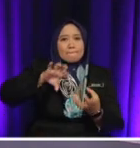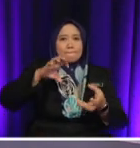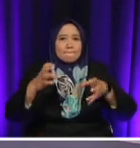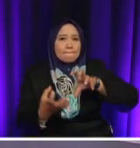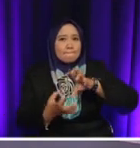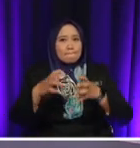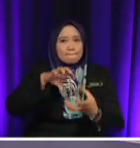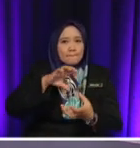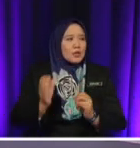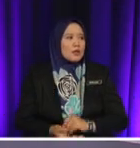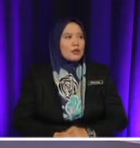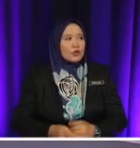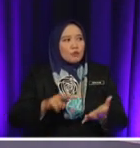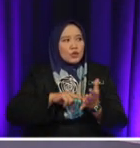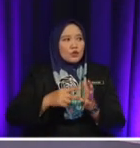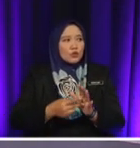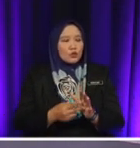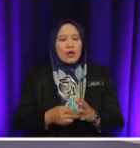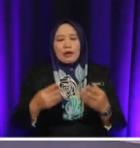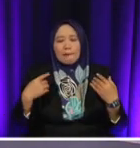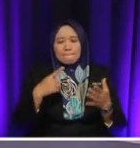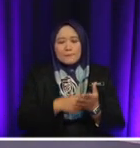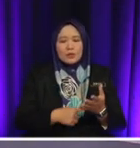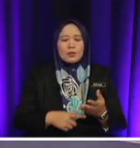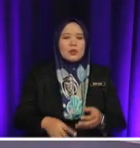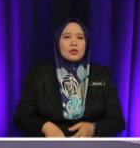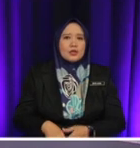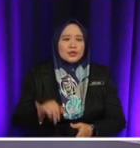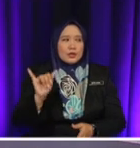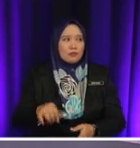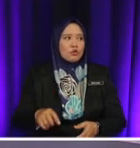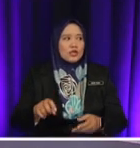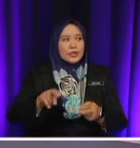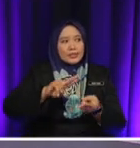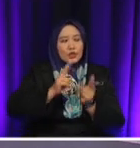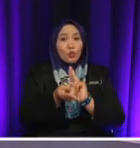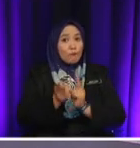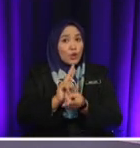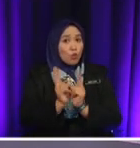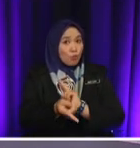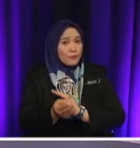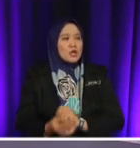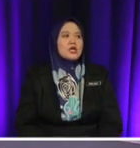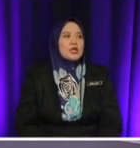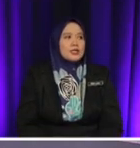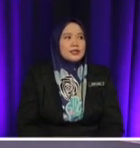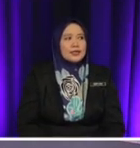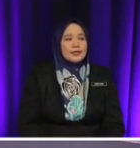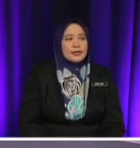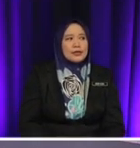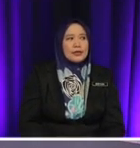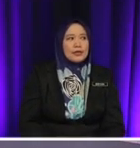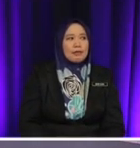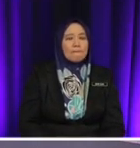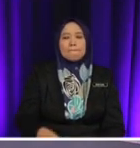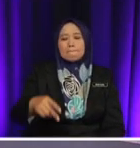sebagai pembolehubah dimanipulasi okey manakala yang terakhir yang rasanya bila kita kita buat keputusan